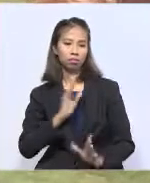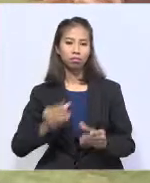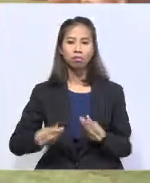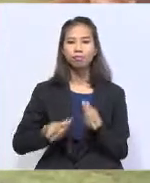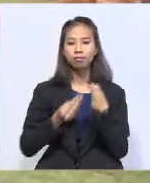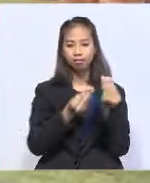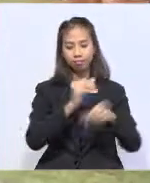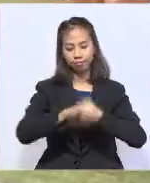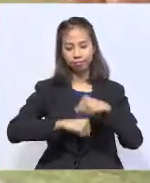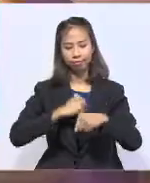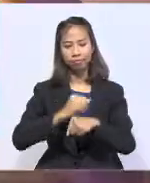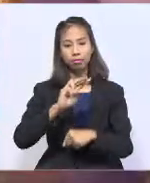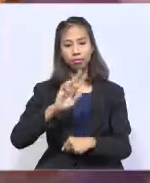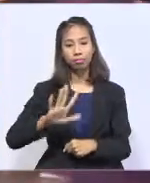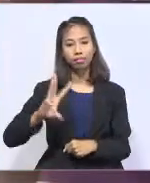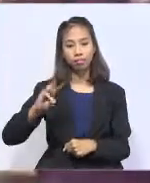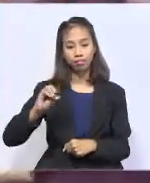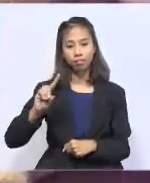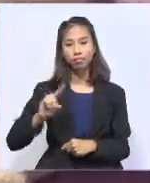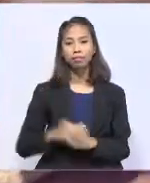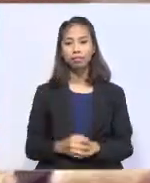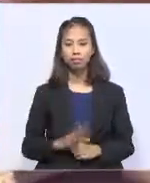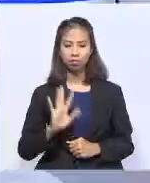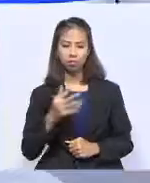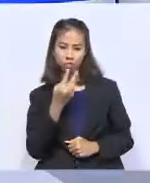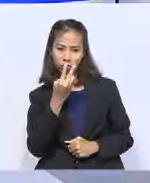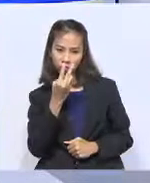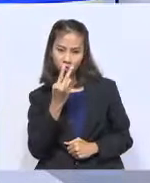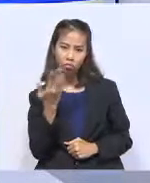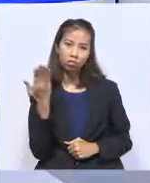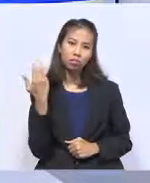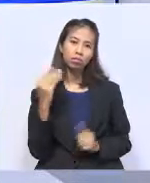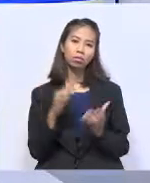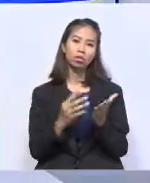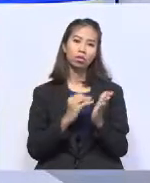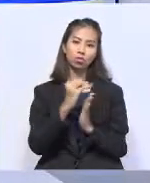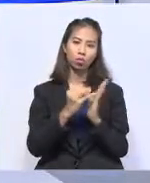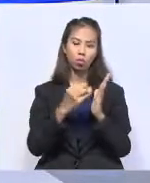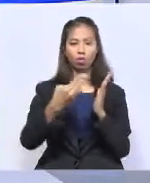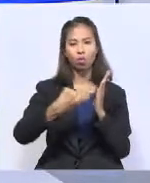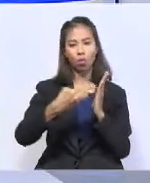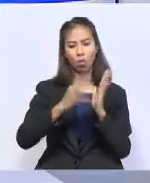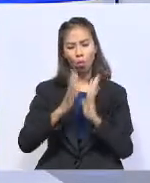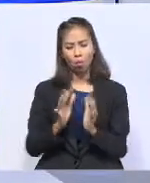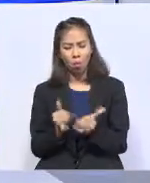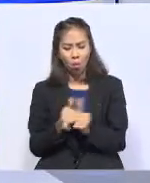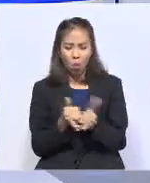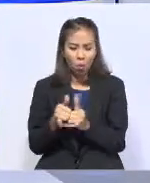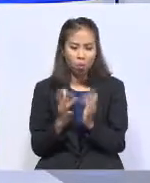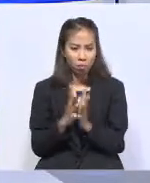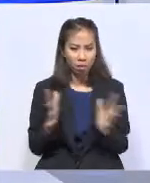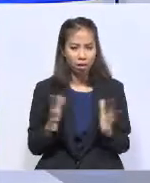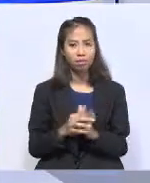ำปี2561ด้วยค่ะ โอ้เมื่อกี้บรรยากาศที่จังหวัดหนองคายนะครับโอ้โหคนเยอะจริง ๆเนืองแน่นคึกคักเลย